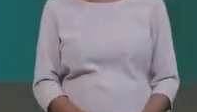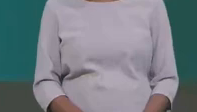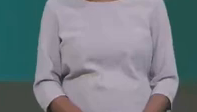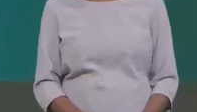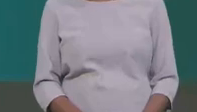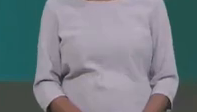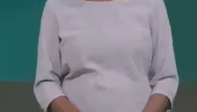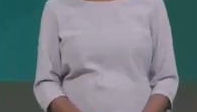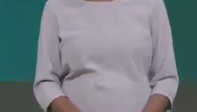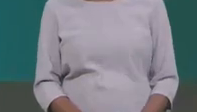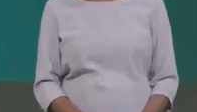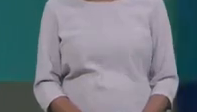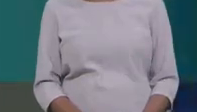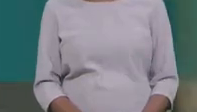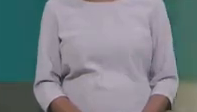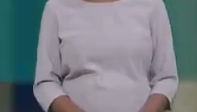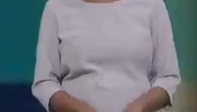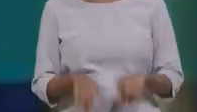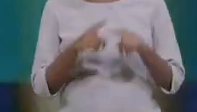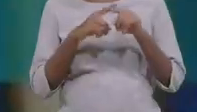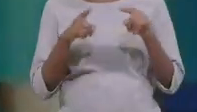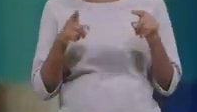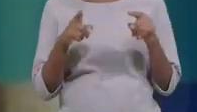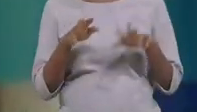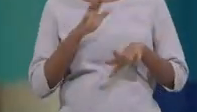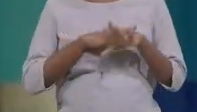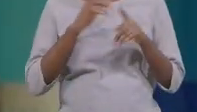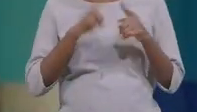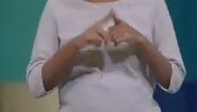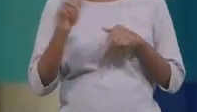Éphésiens 4, verset 7.